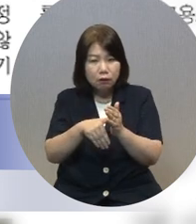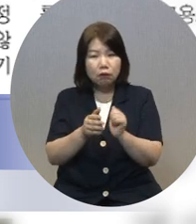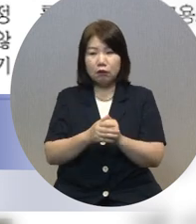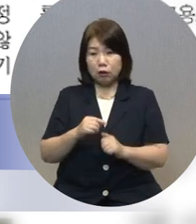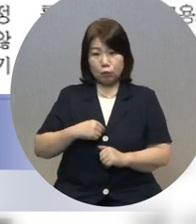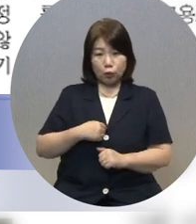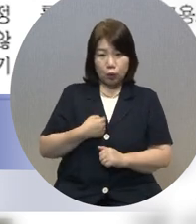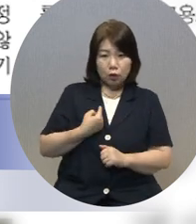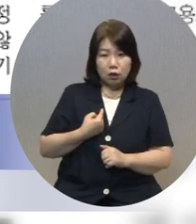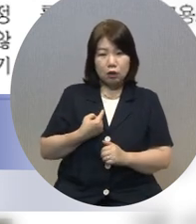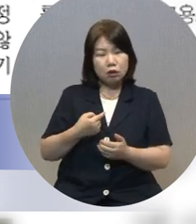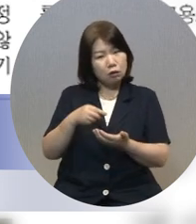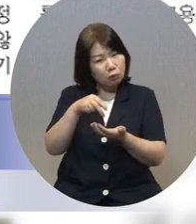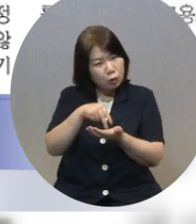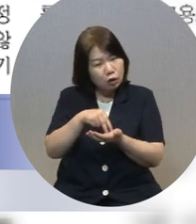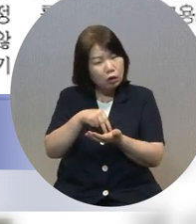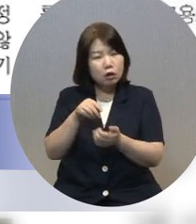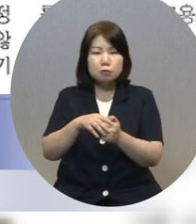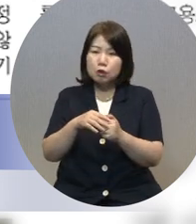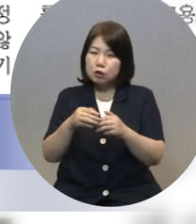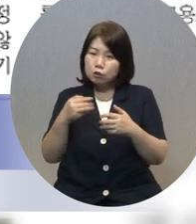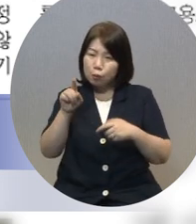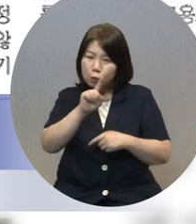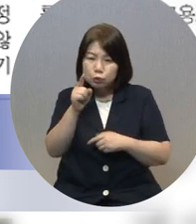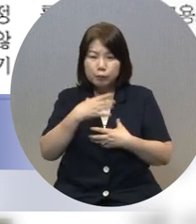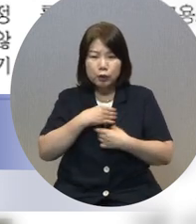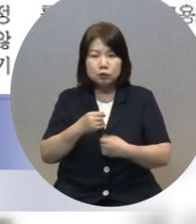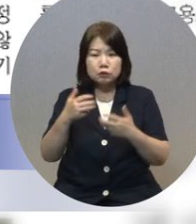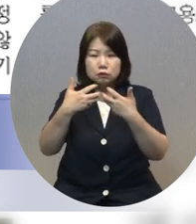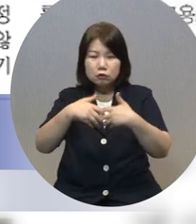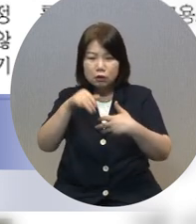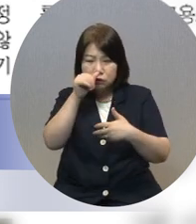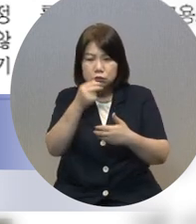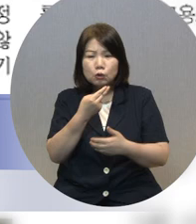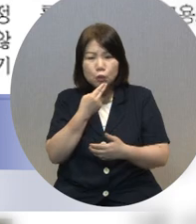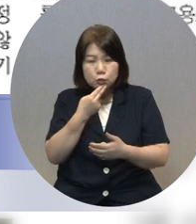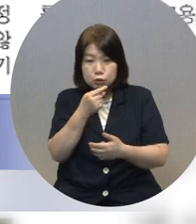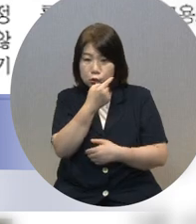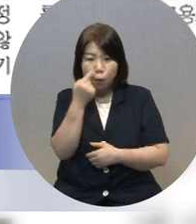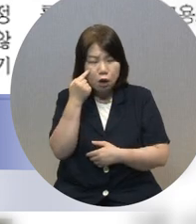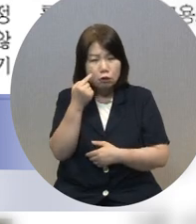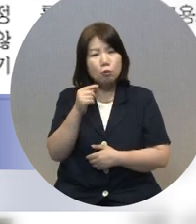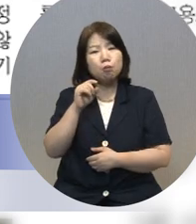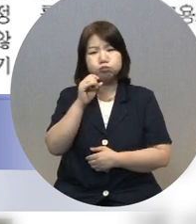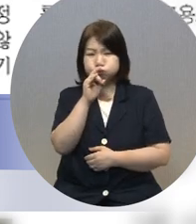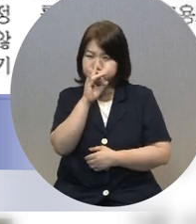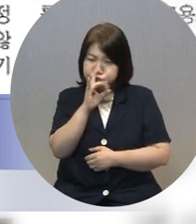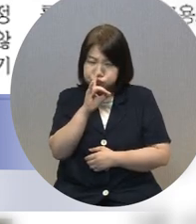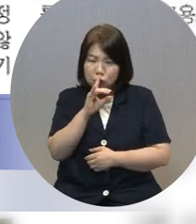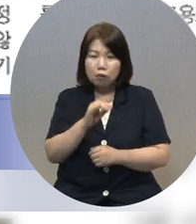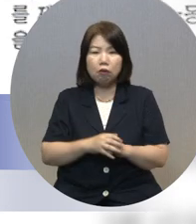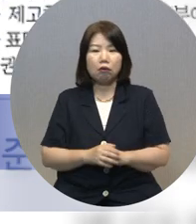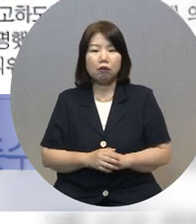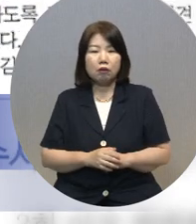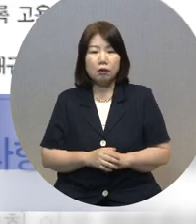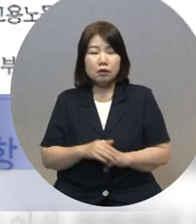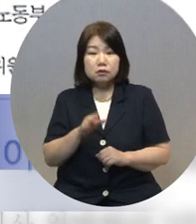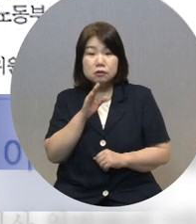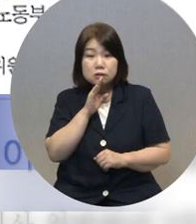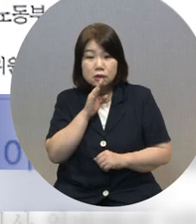시험장을 갈 경우 해당 응시장 어떠한 편의 시설이 설치돼 있는지까지 확인이